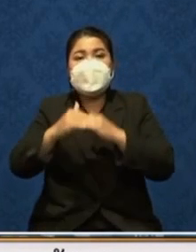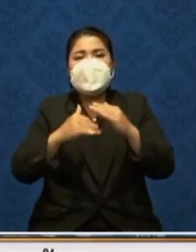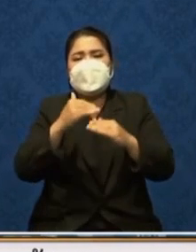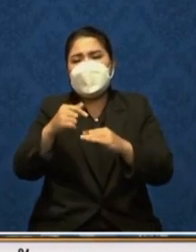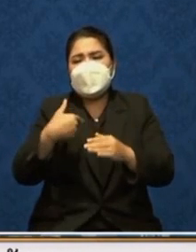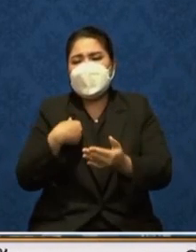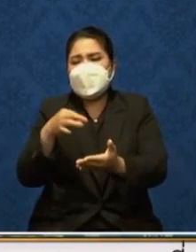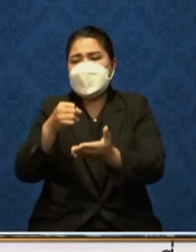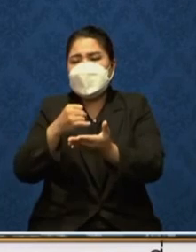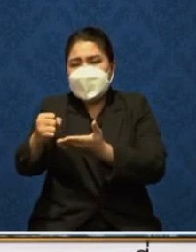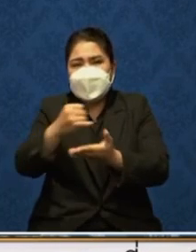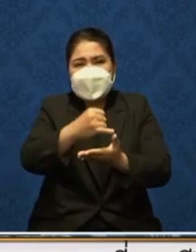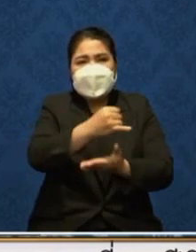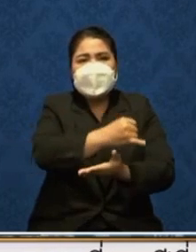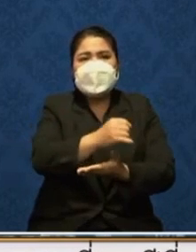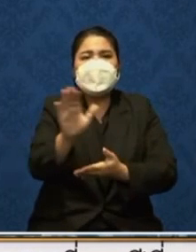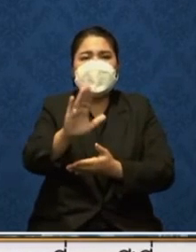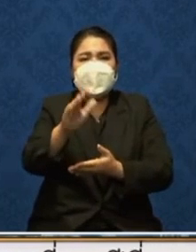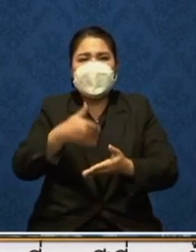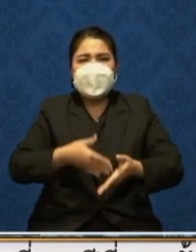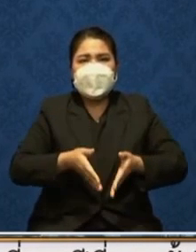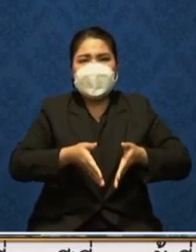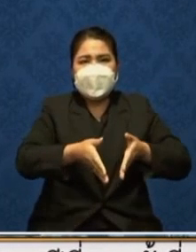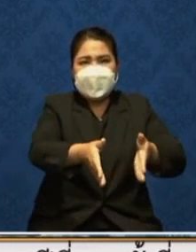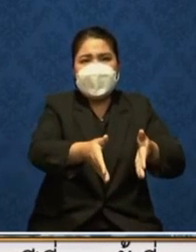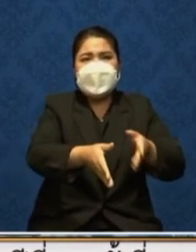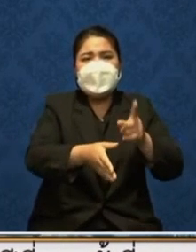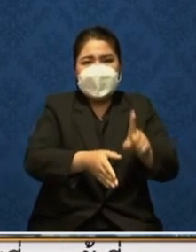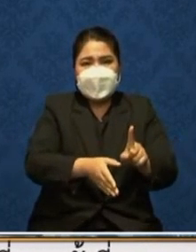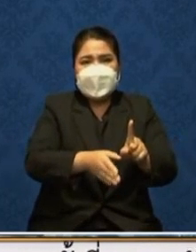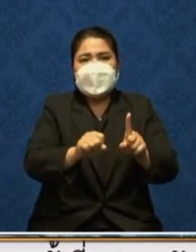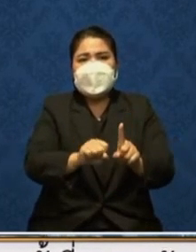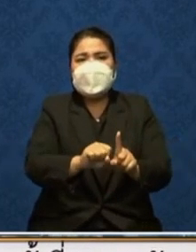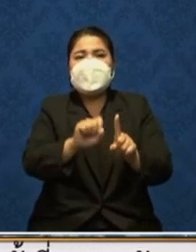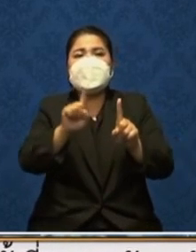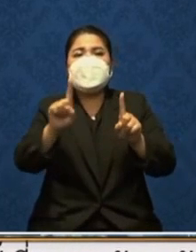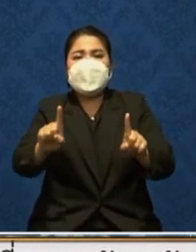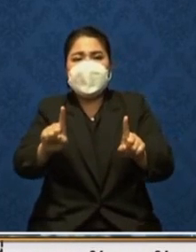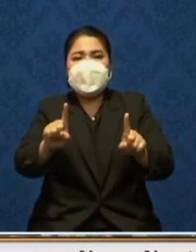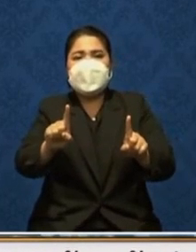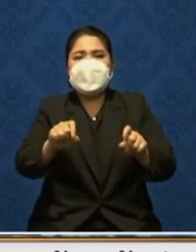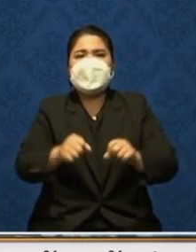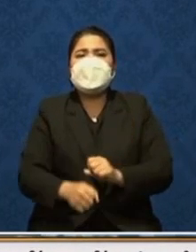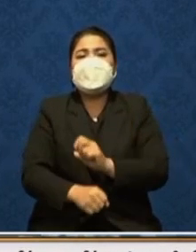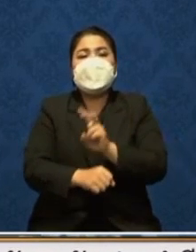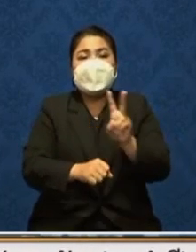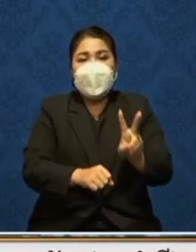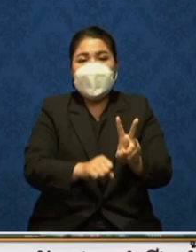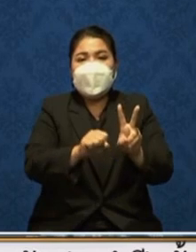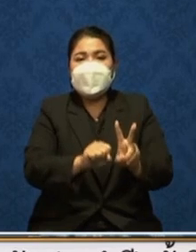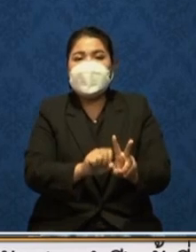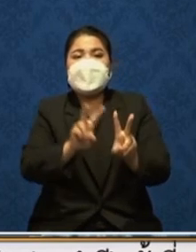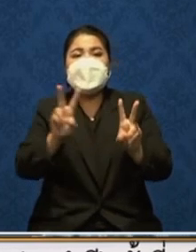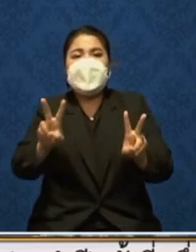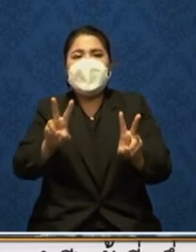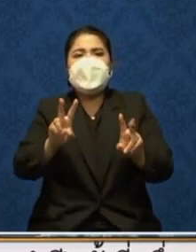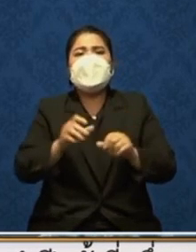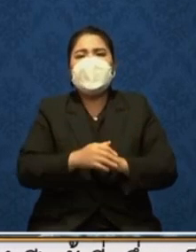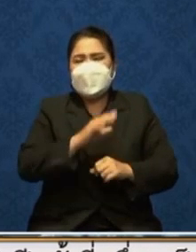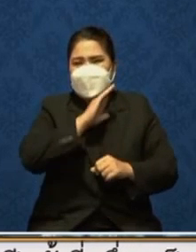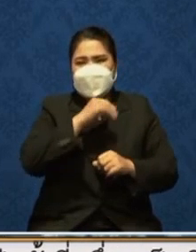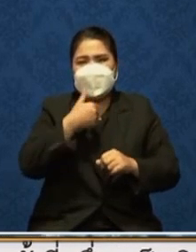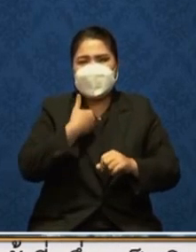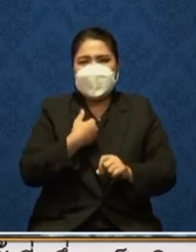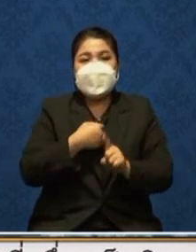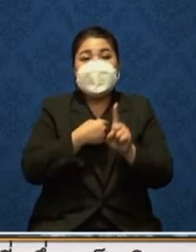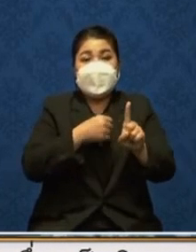ระบบรางควจะทำจาก 1 เป็ 2พอมคนใช้มาก จะขยายจ 2 เป็ 4ไม่ว่ากันและการทำจ 1 เป็ 2 เี่